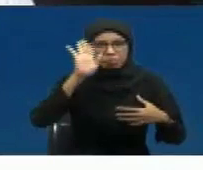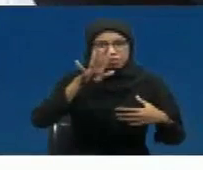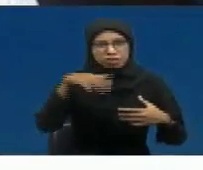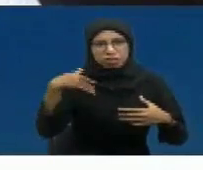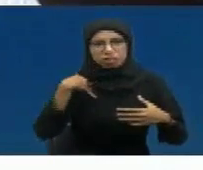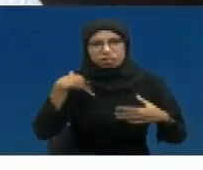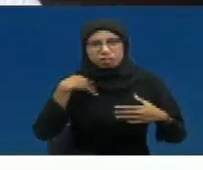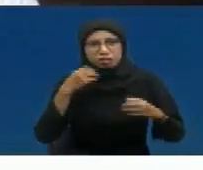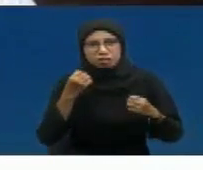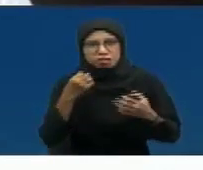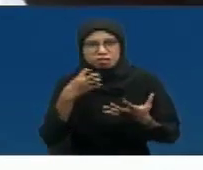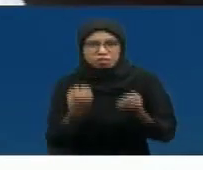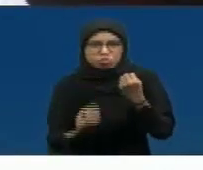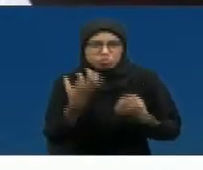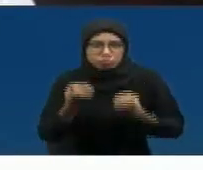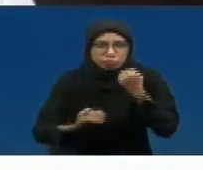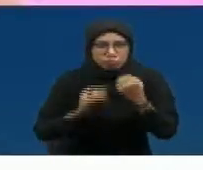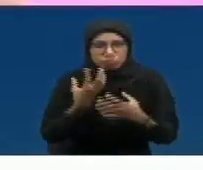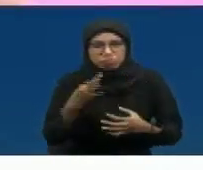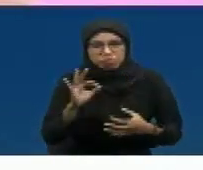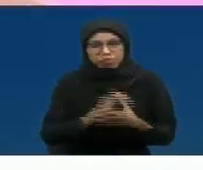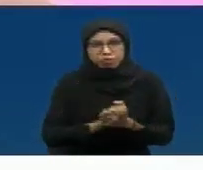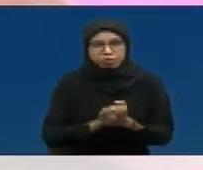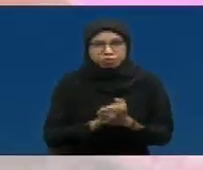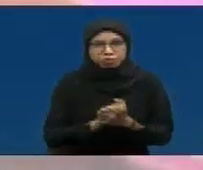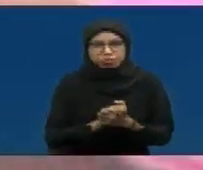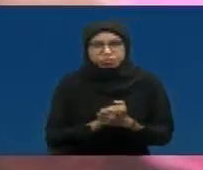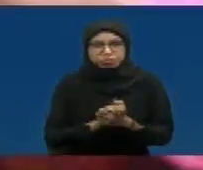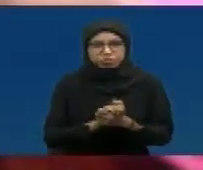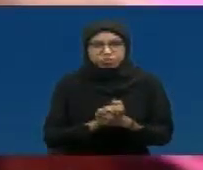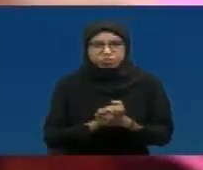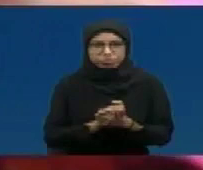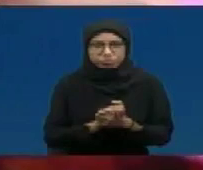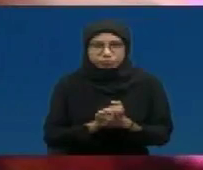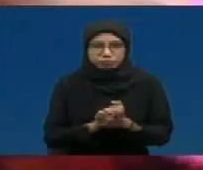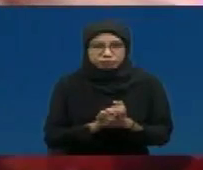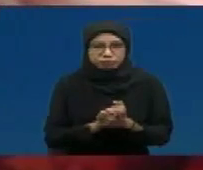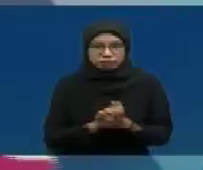membantu perekonomian keluarga mereka. Samsul Hardi, Kompas TV Pontianak.